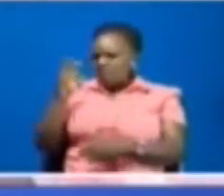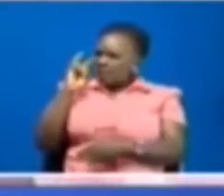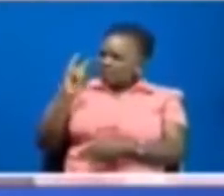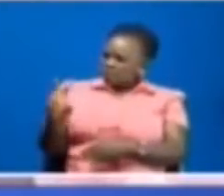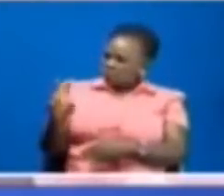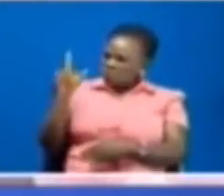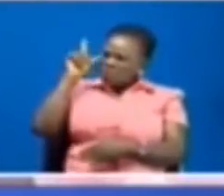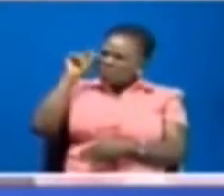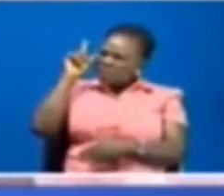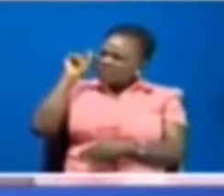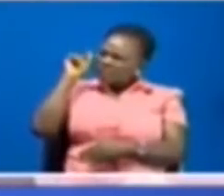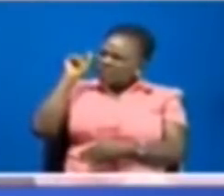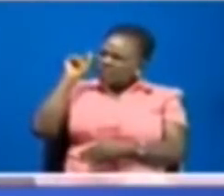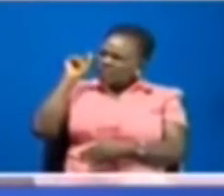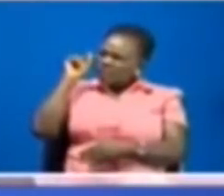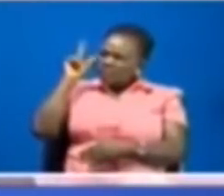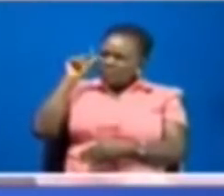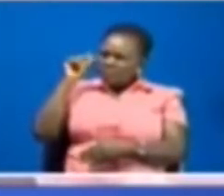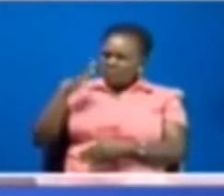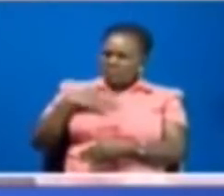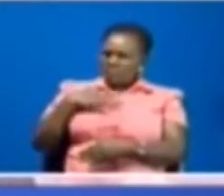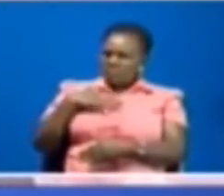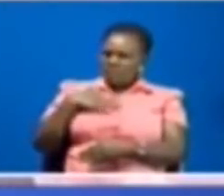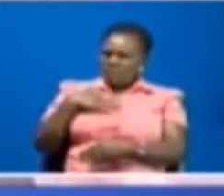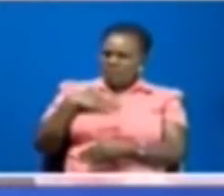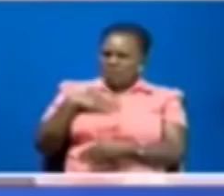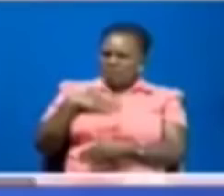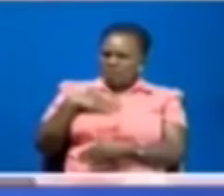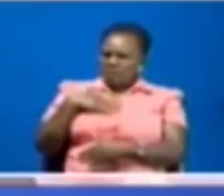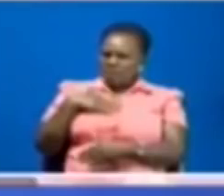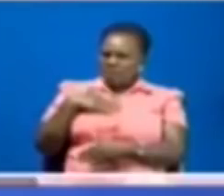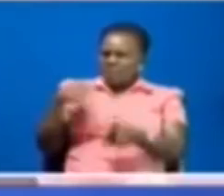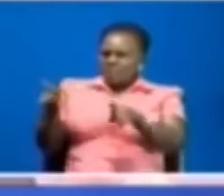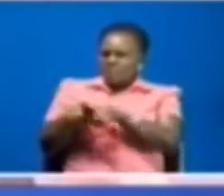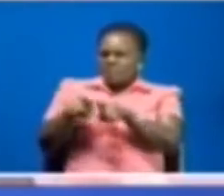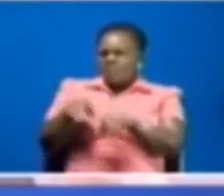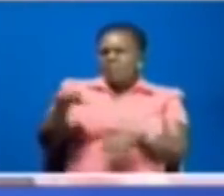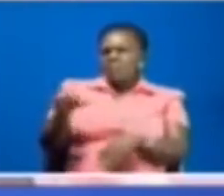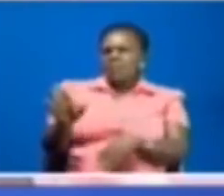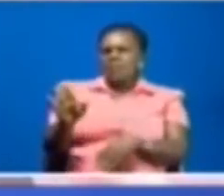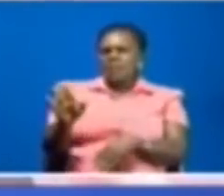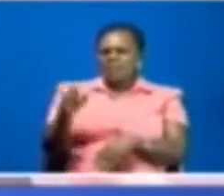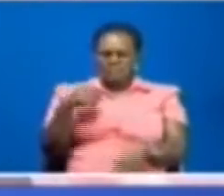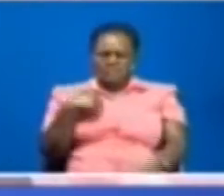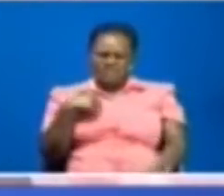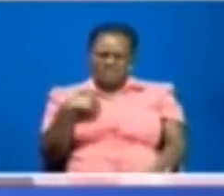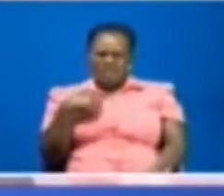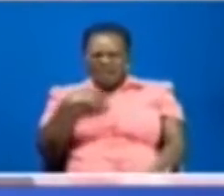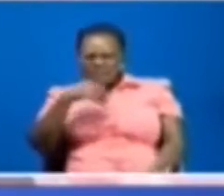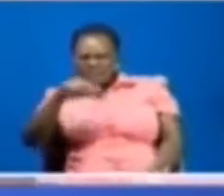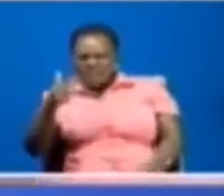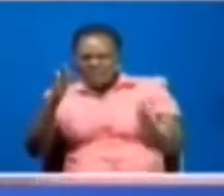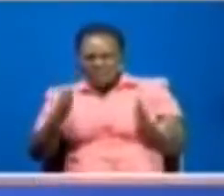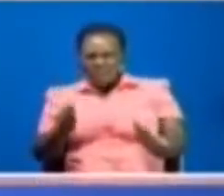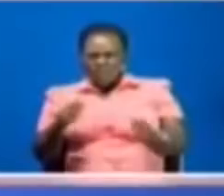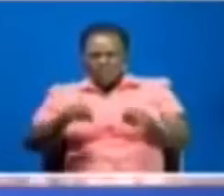hiyo picha, by that time profile pic yangu ilikuwa profile pic the same na yake. So I was like, kwani kuna mtu amehack